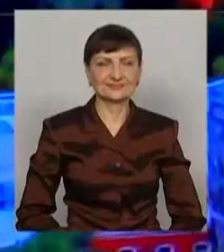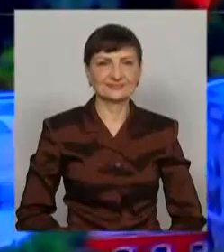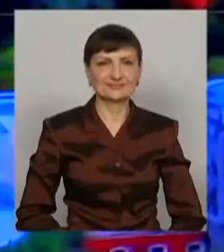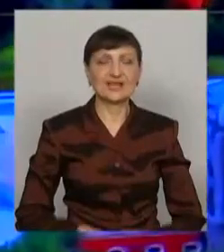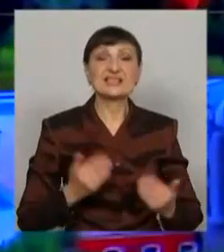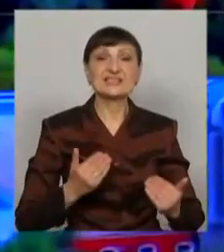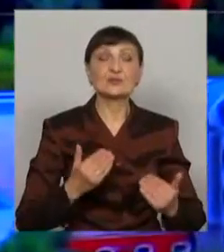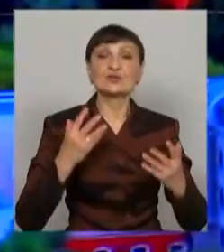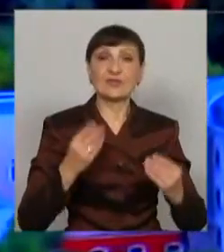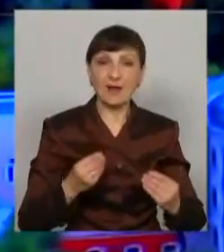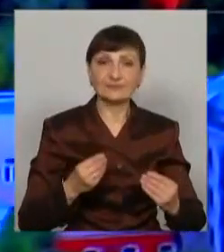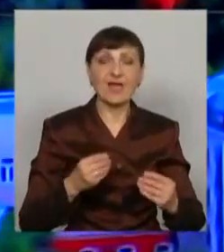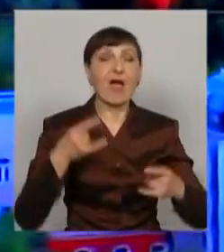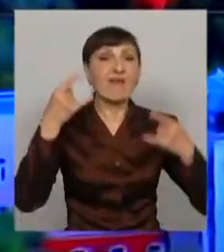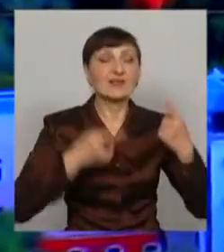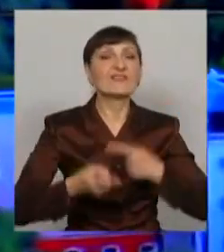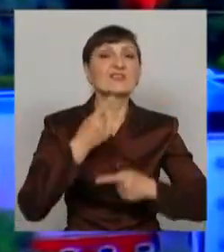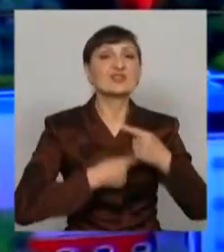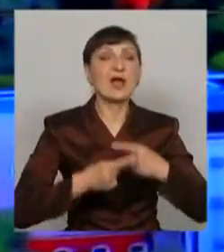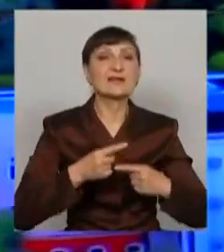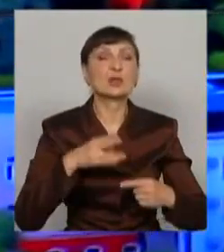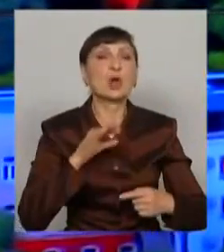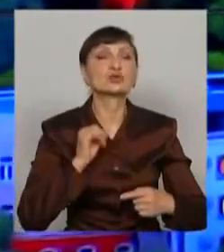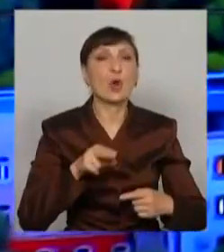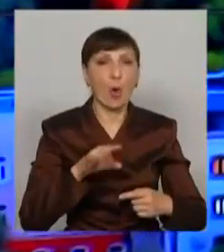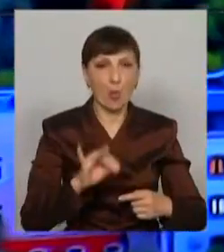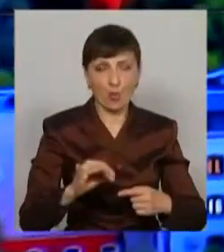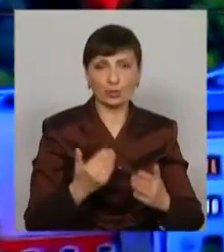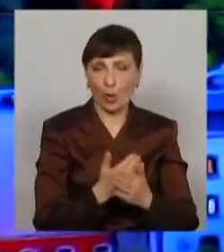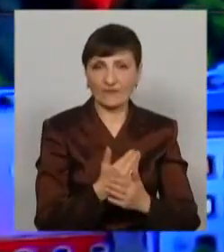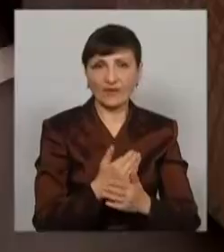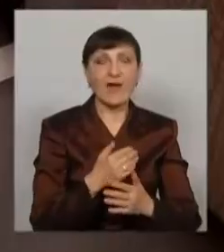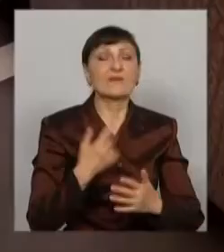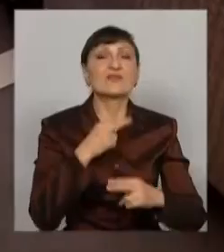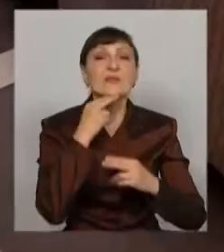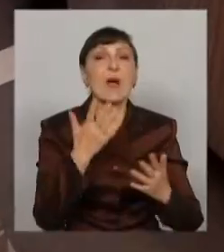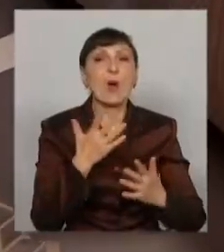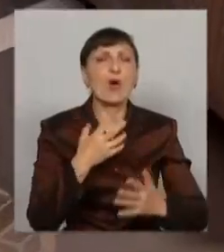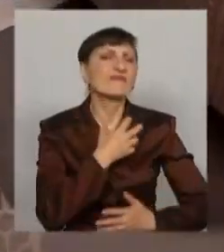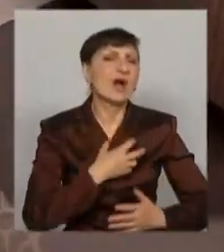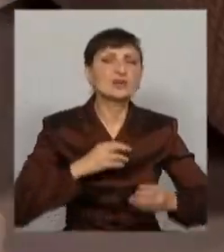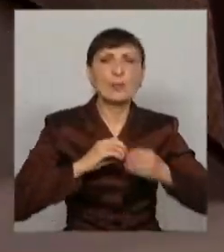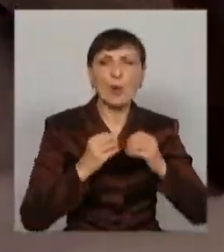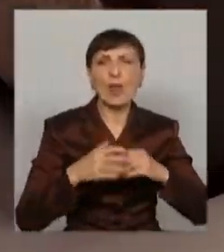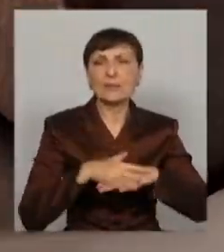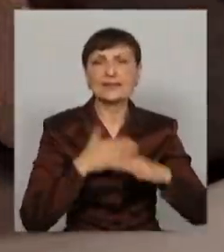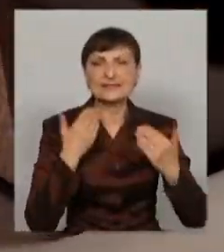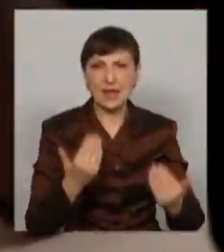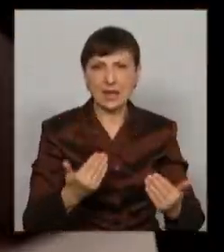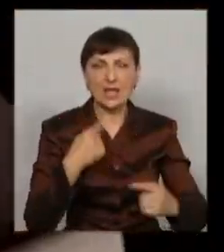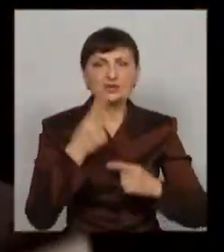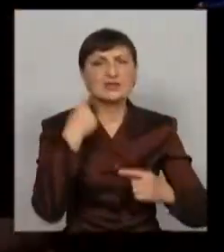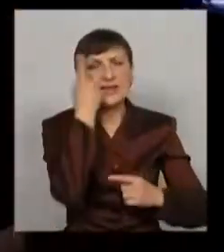С сегодняшнего дня в эфир возвращается ток-шоу «Шишима бар». В центре внимания по-прежнему актуальные проблемы населения. Через